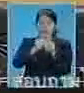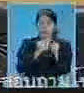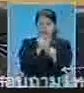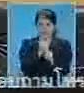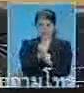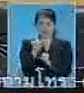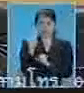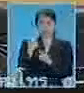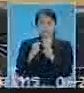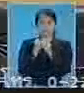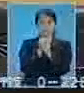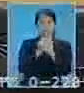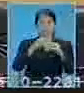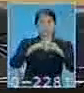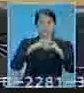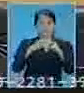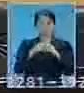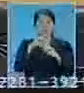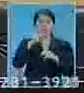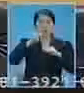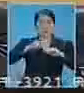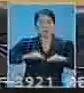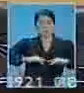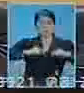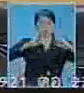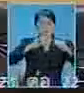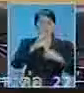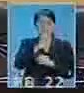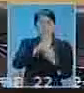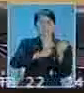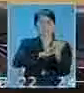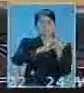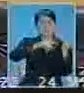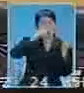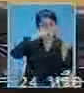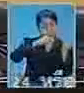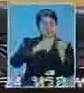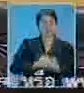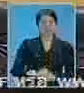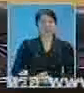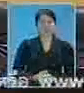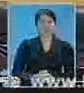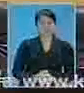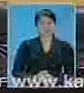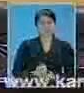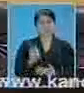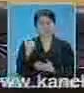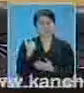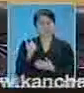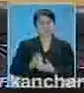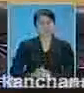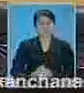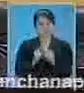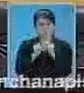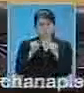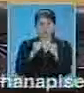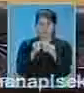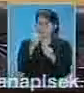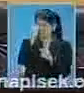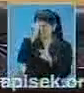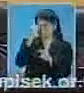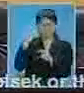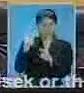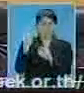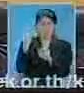ทกภัยในประเทศของเราเองเมื่อช่วงปลายปีที่แล้วนั้นเปรียบเทียบกันไม่ได้ครับในแง่ของปริมาณเม็ดเงินที่ญี่ปุ่นจะต้องใช้ใน